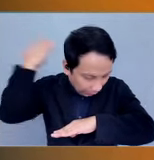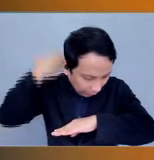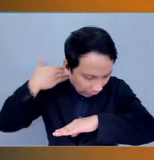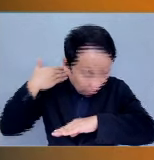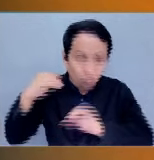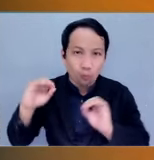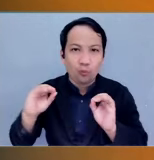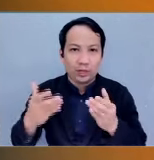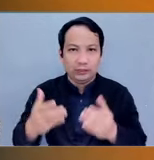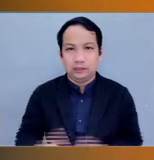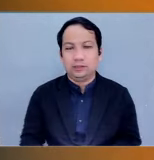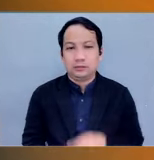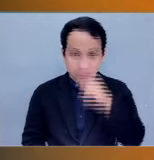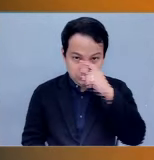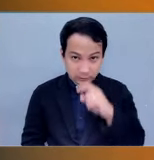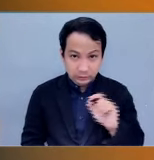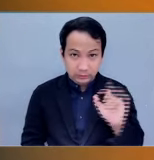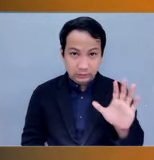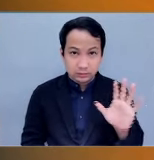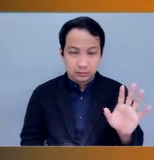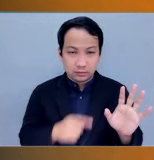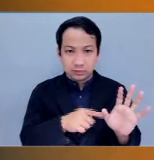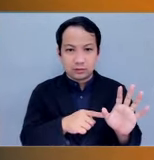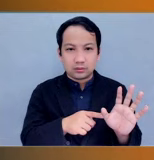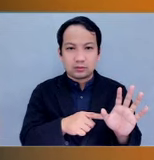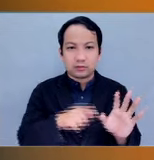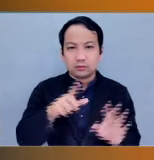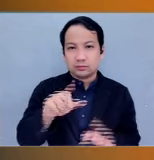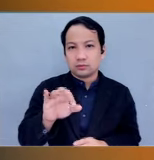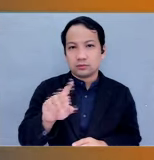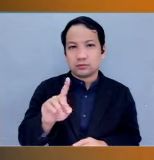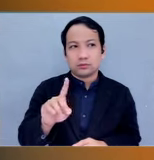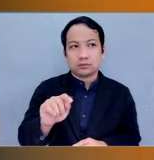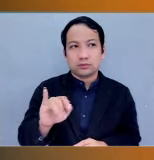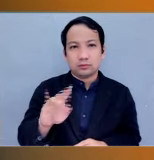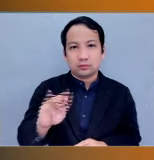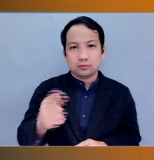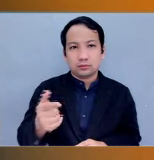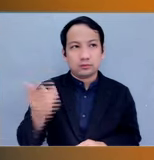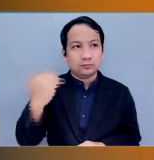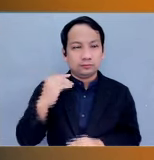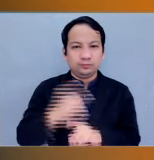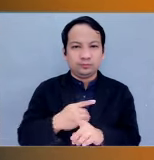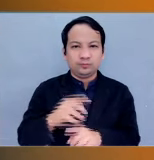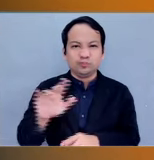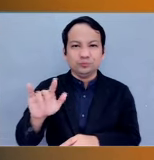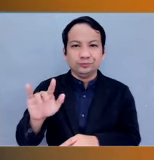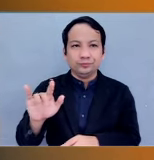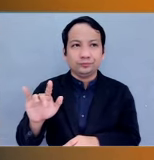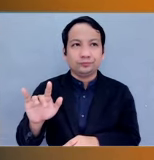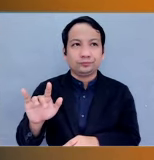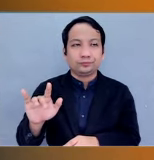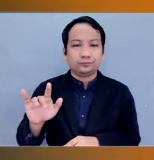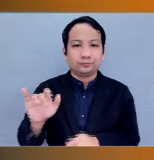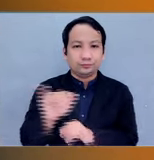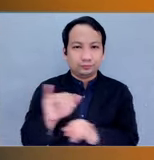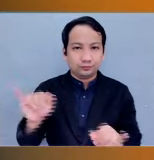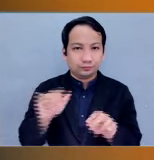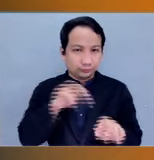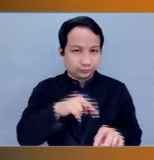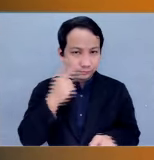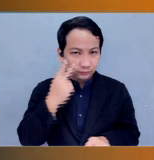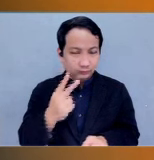ng 50-anyos na biktima na si Alfredo Tabing noong December 25. Hanggang ngayon, hindi pa rin natatagpuan ang ulo ng